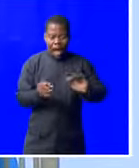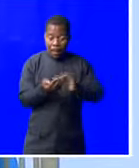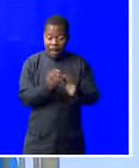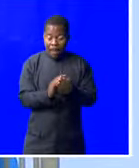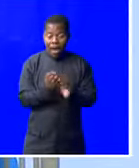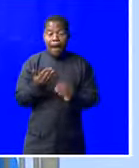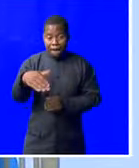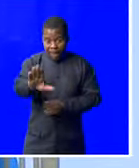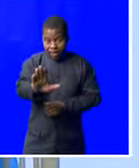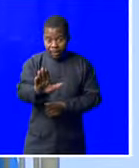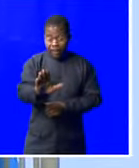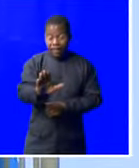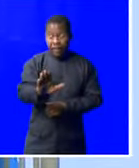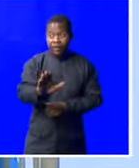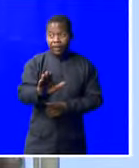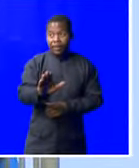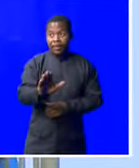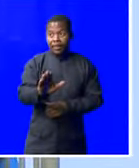kunetintfo letendekako